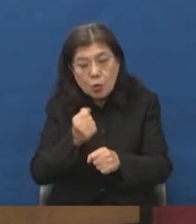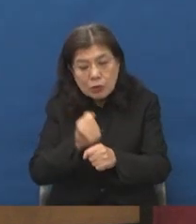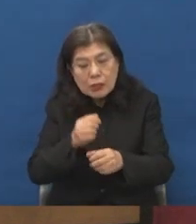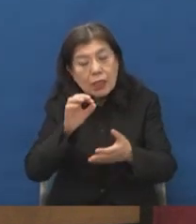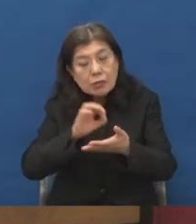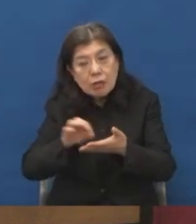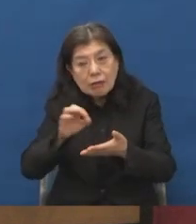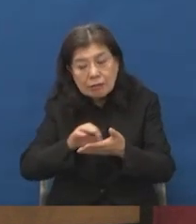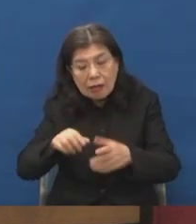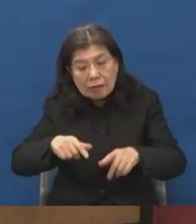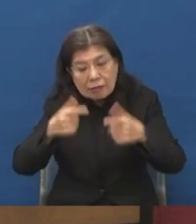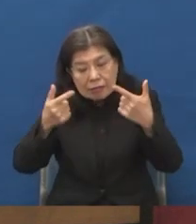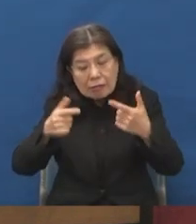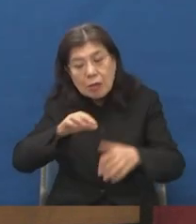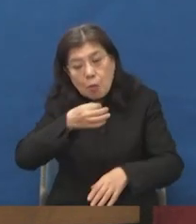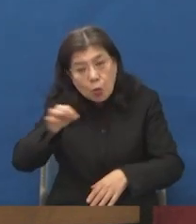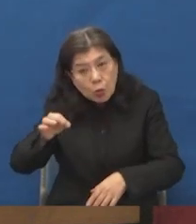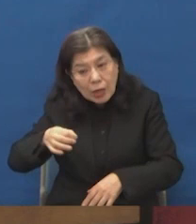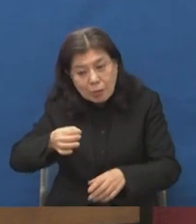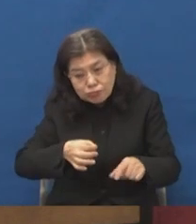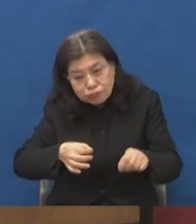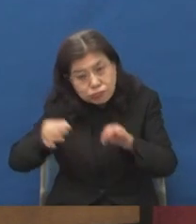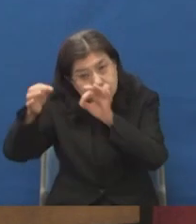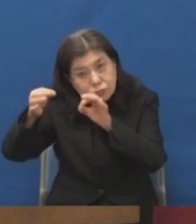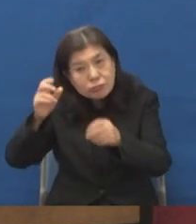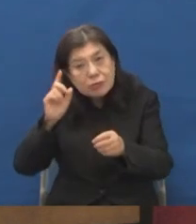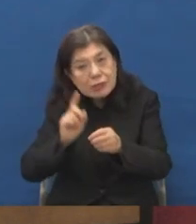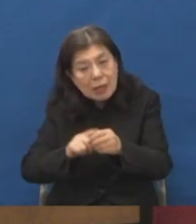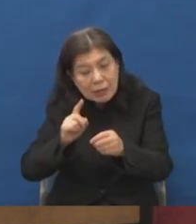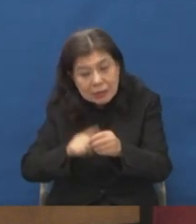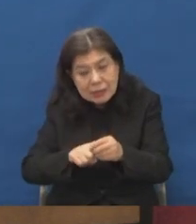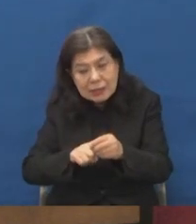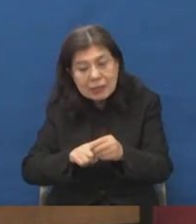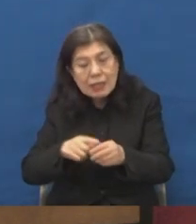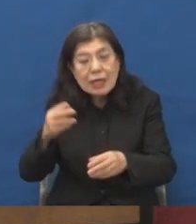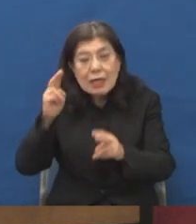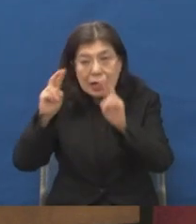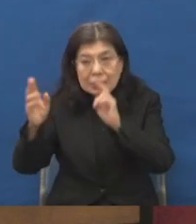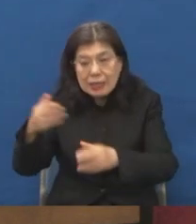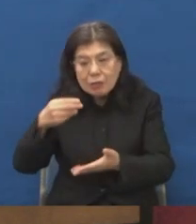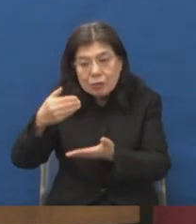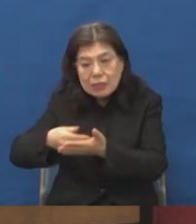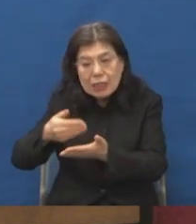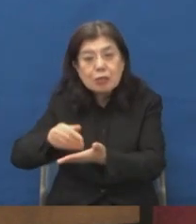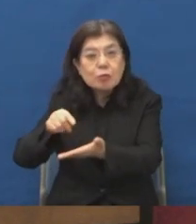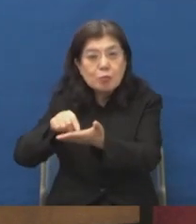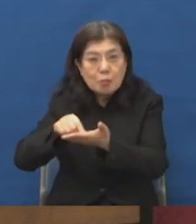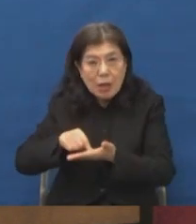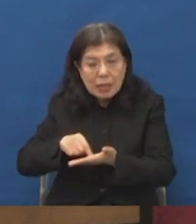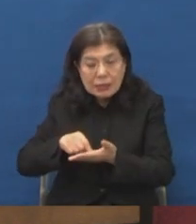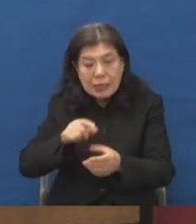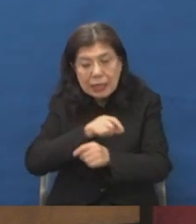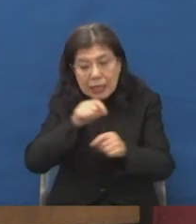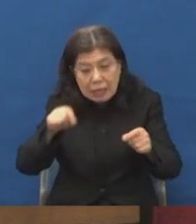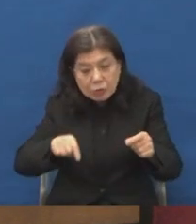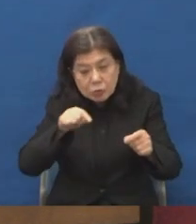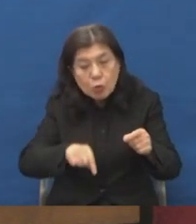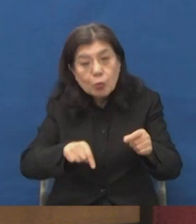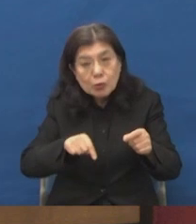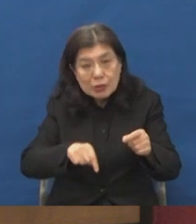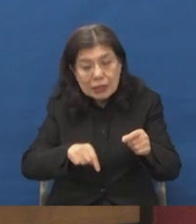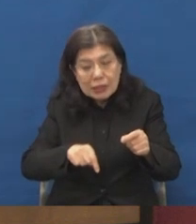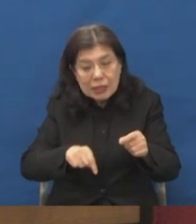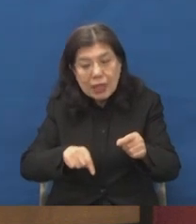建材等の原材料価格が高騰したことに伴い、請負人からの請求を受け、契約書の規定に基づき、請負金